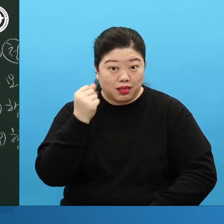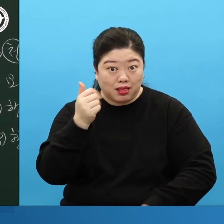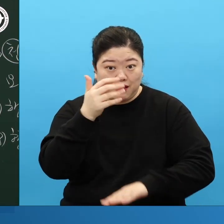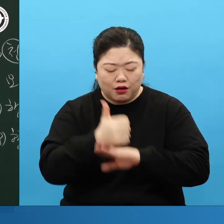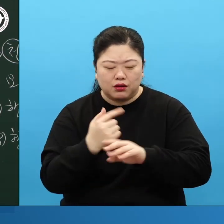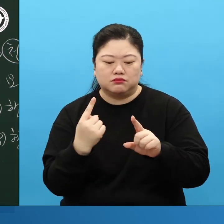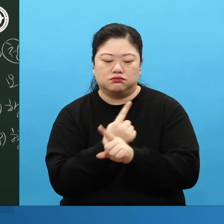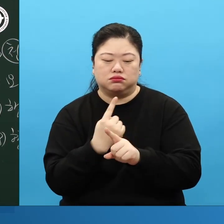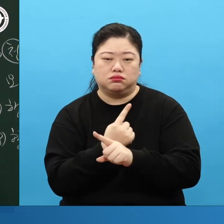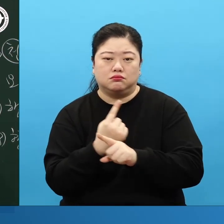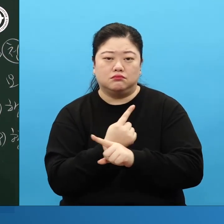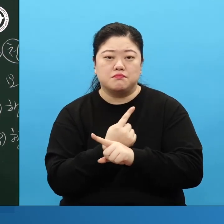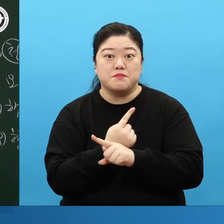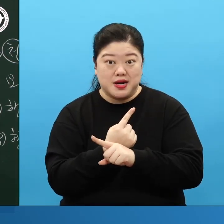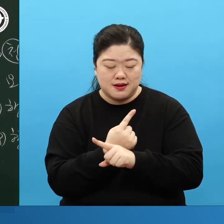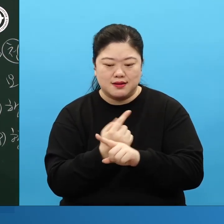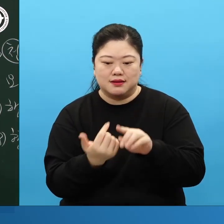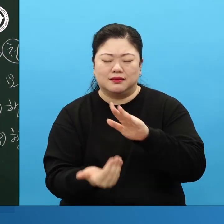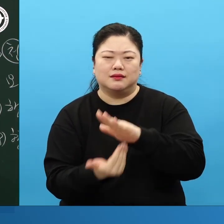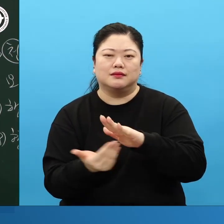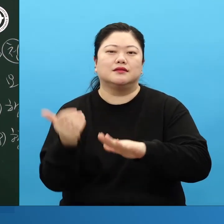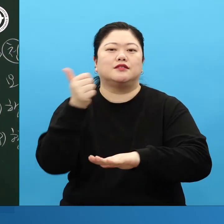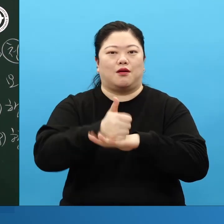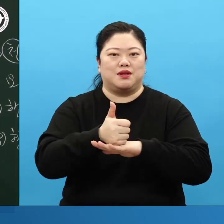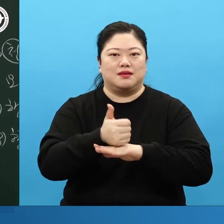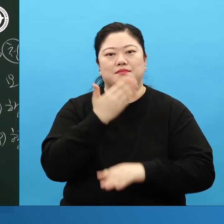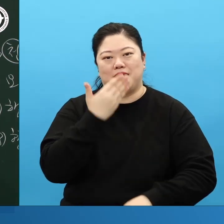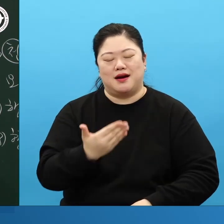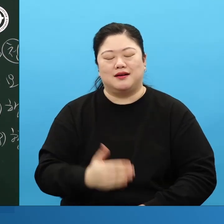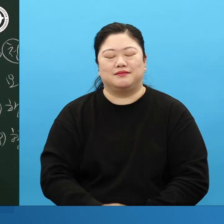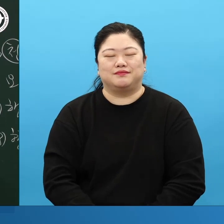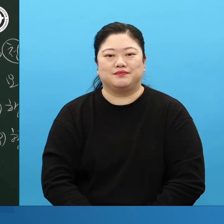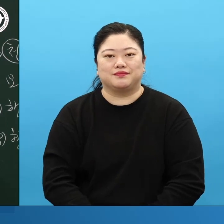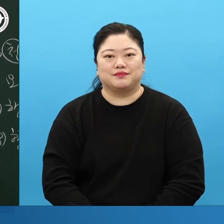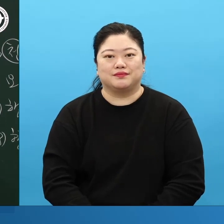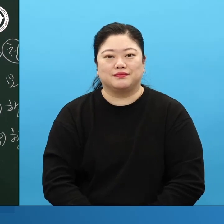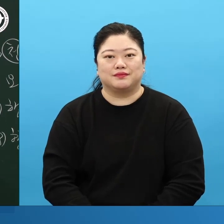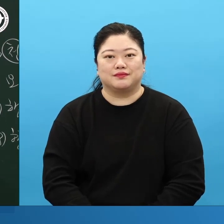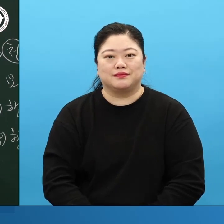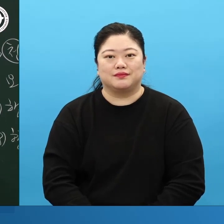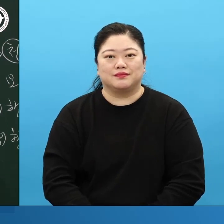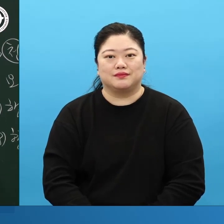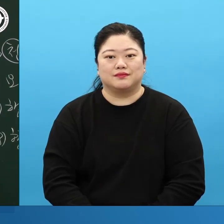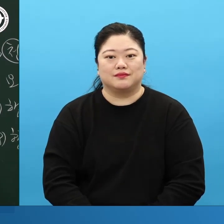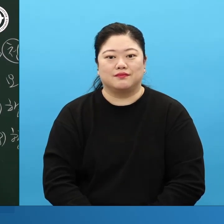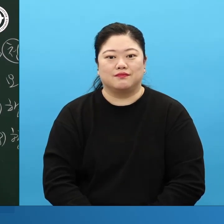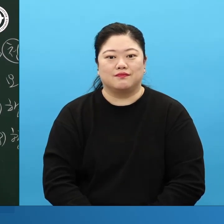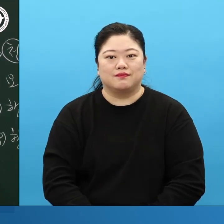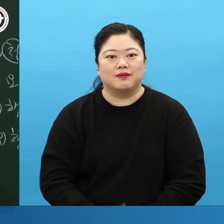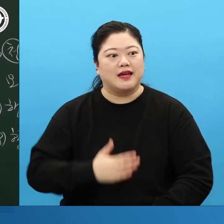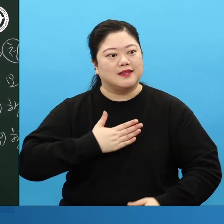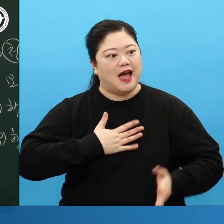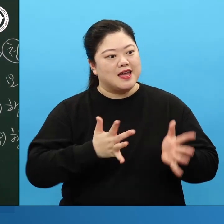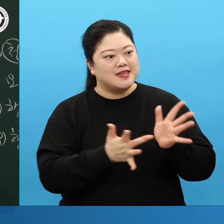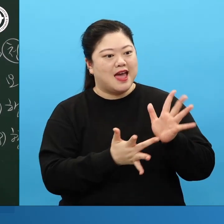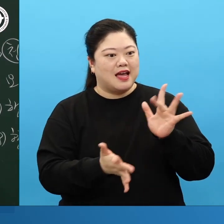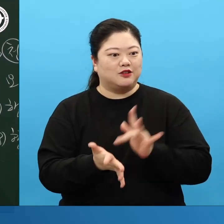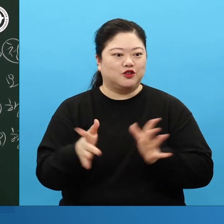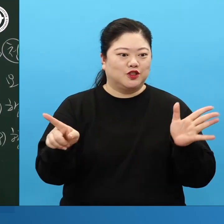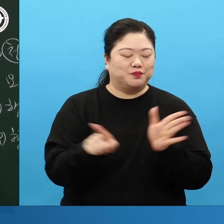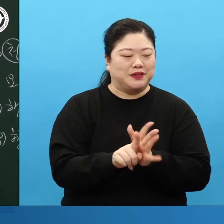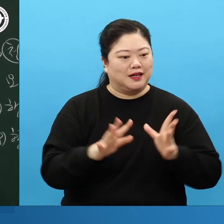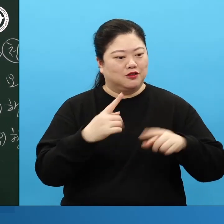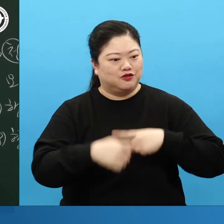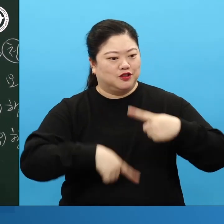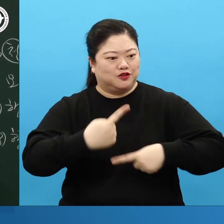막 합니다. Por eso, si ustedes obtienen ese ritmo, van a llegar a la cumbre y van a recibir la sanidad también. 굳이 예수 믿는 티 안 내도 여러분 응답이 옵니다. Aunque no aparenten creer en